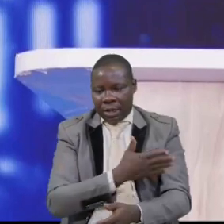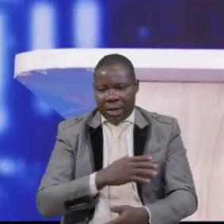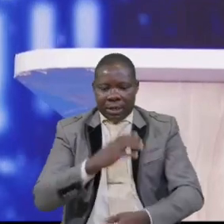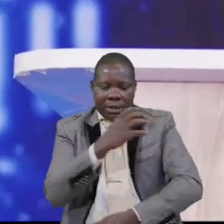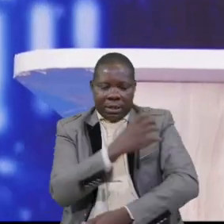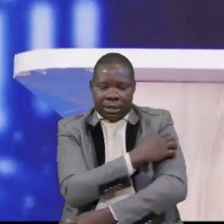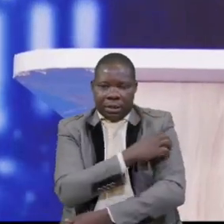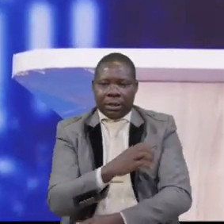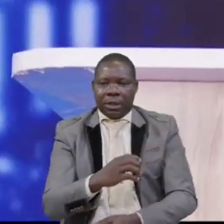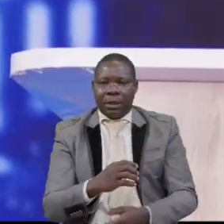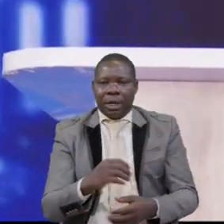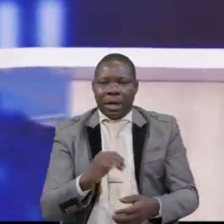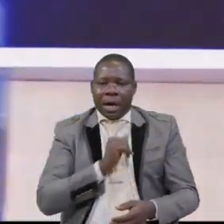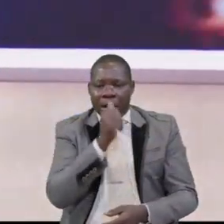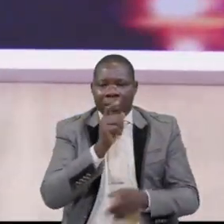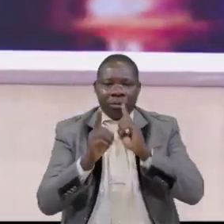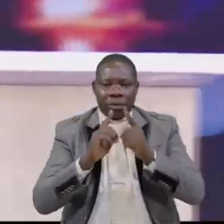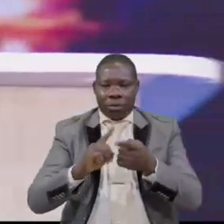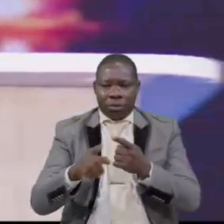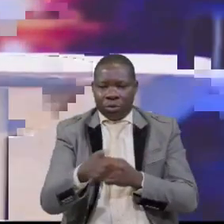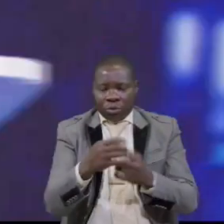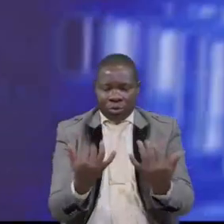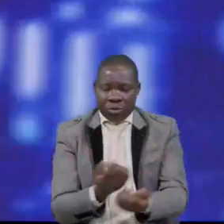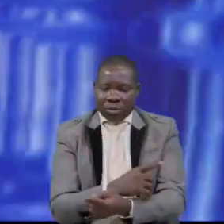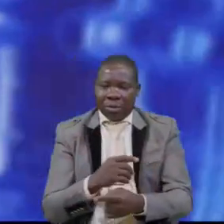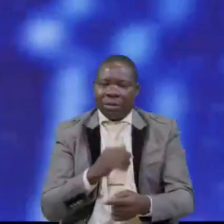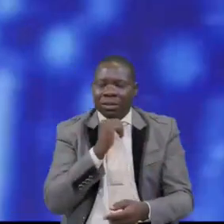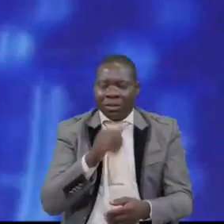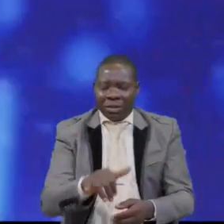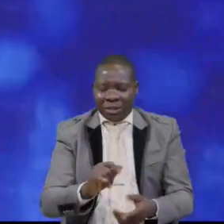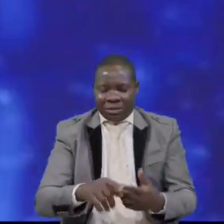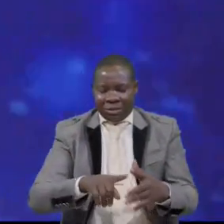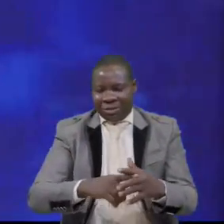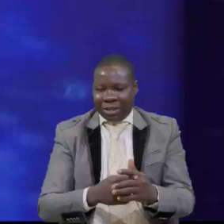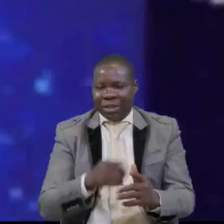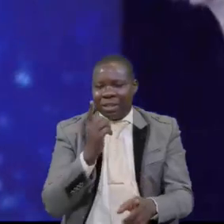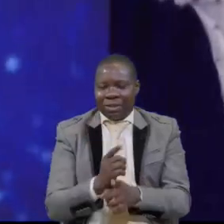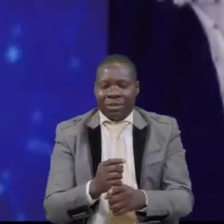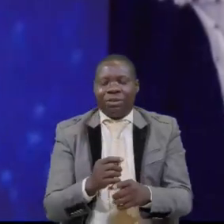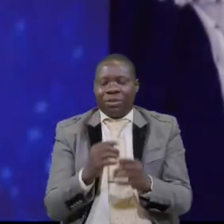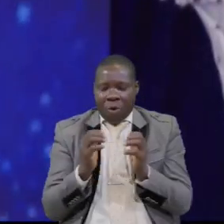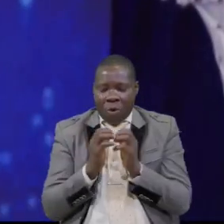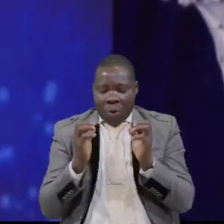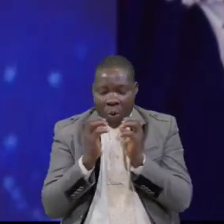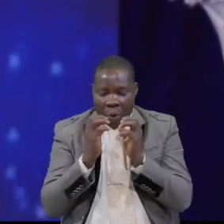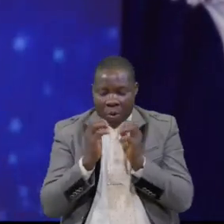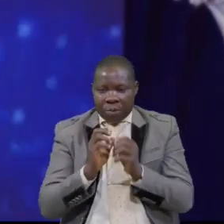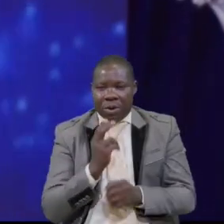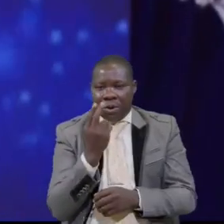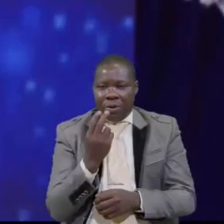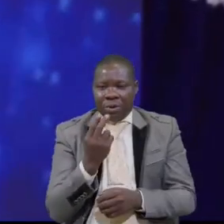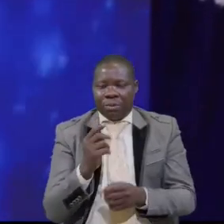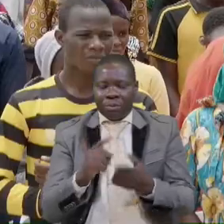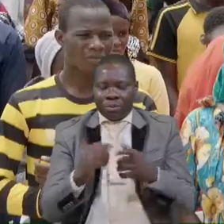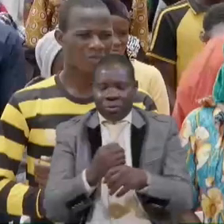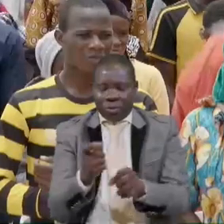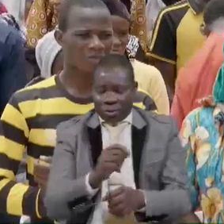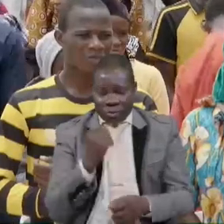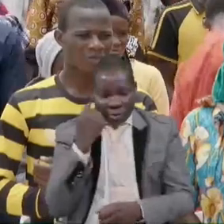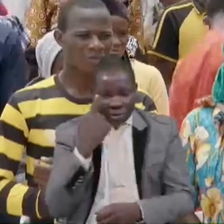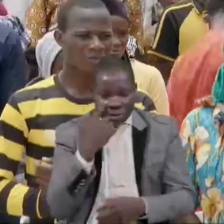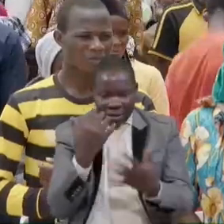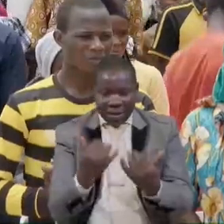Je vous parle aujourd'hui, je n'ai pas encore commencé. Je suis en échauffement. Hein. Pour que vous compreniez qu'aujourd'hui,